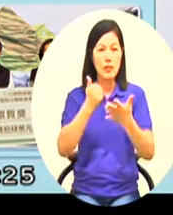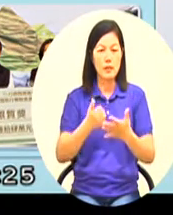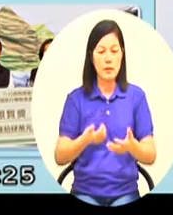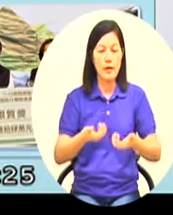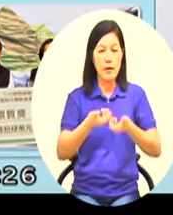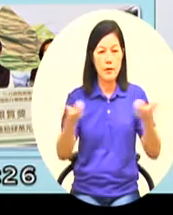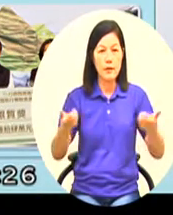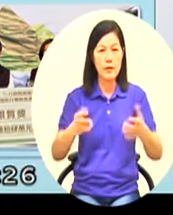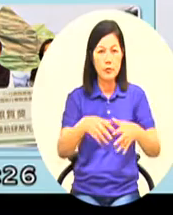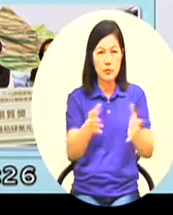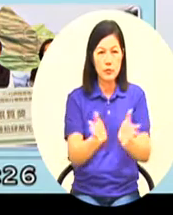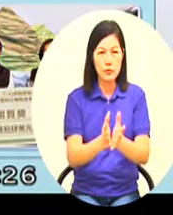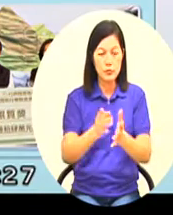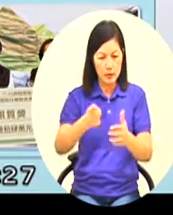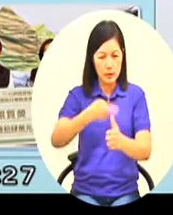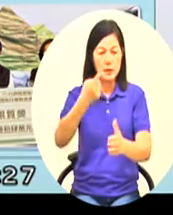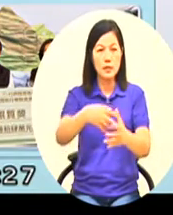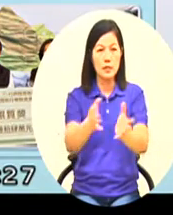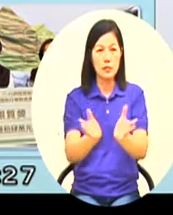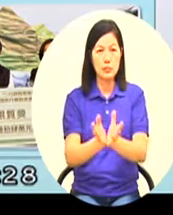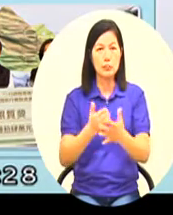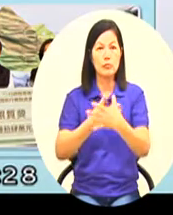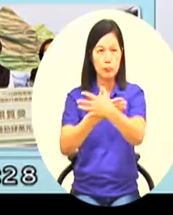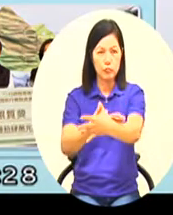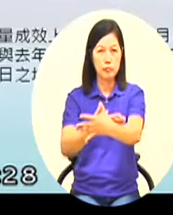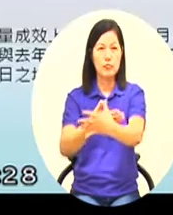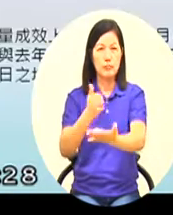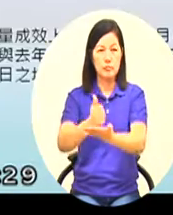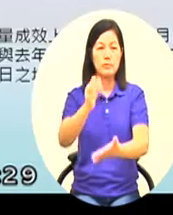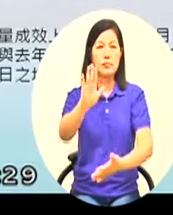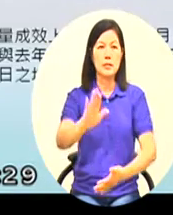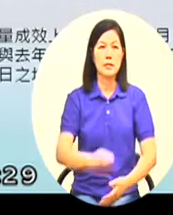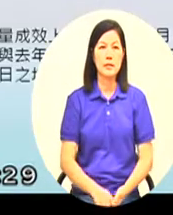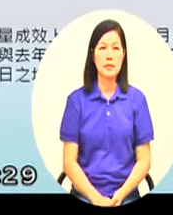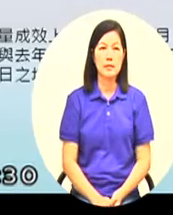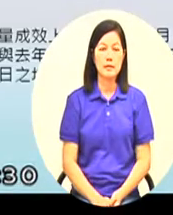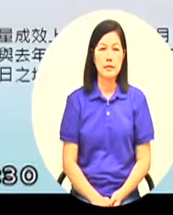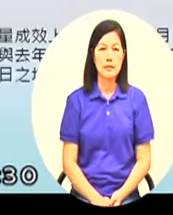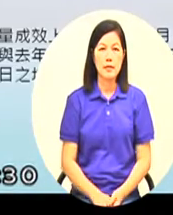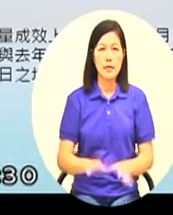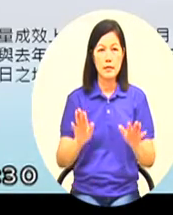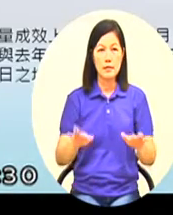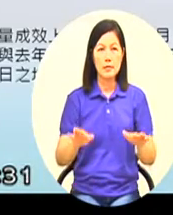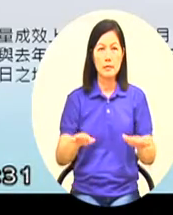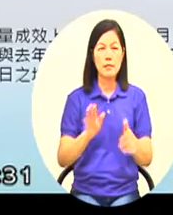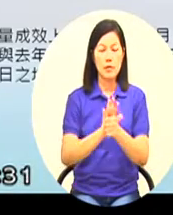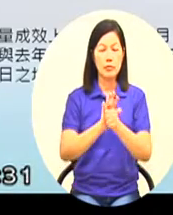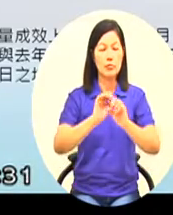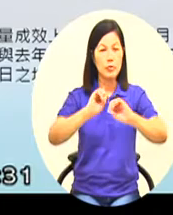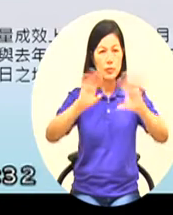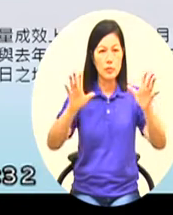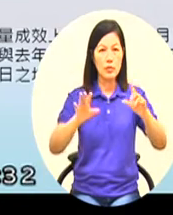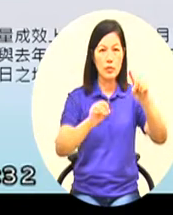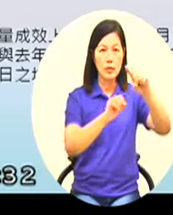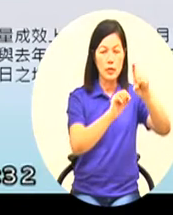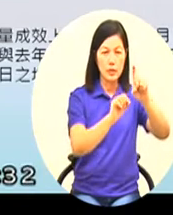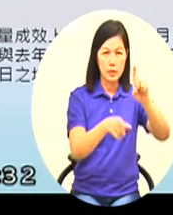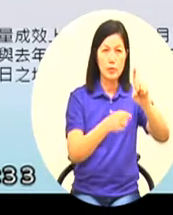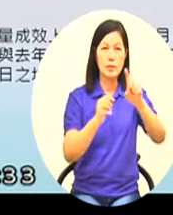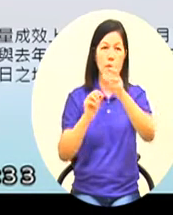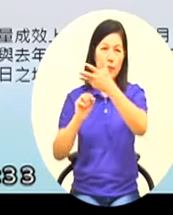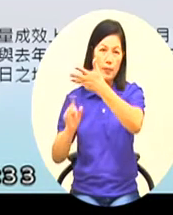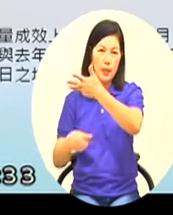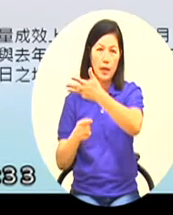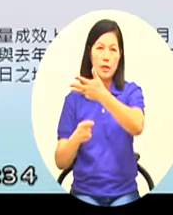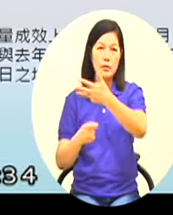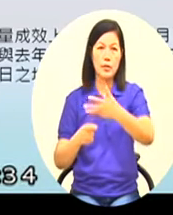分组第一组的银质的一个奖项。那在目前推动的一个1到8月部分，这个整个